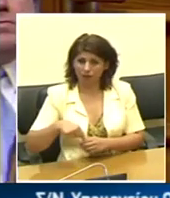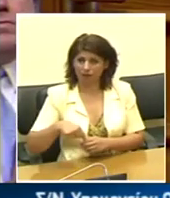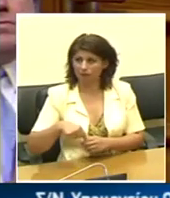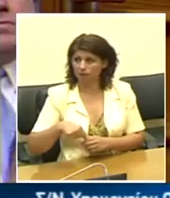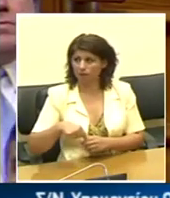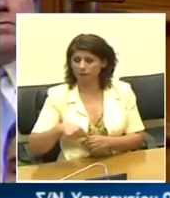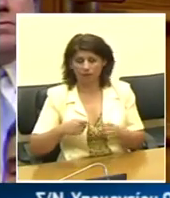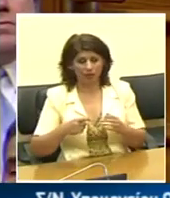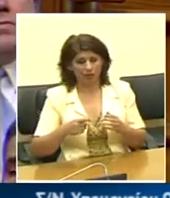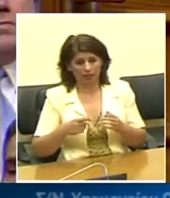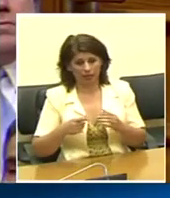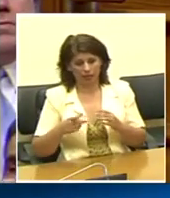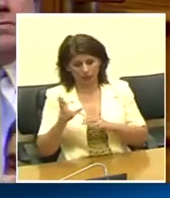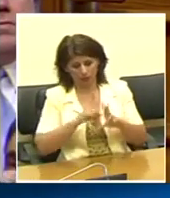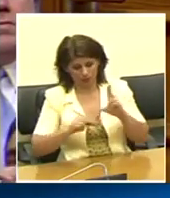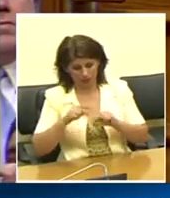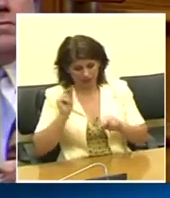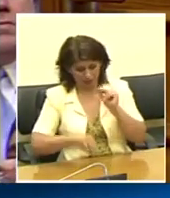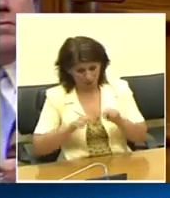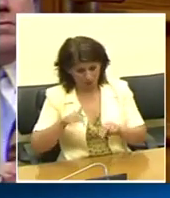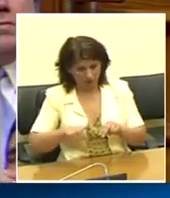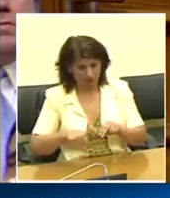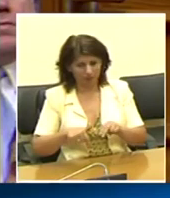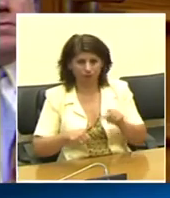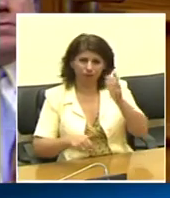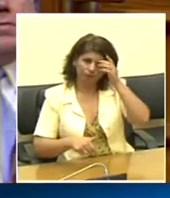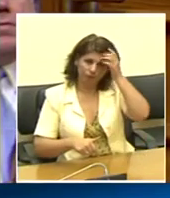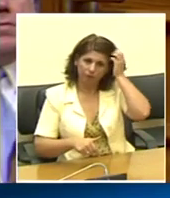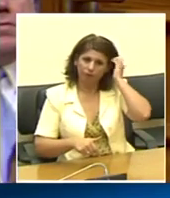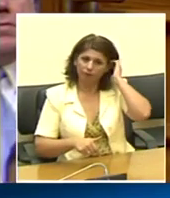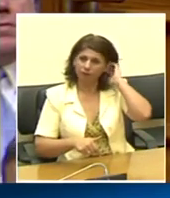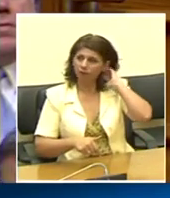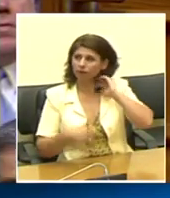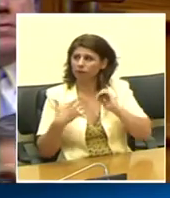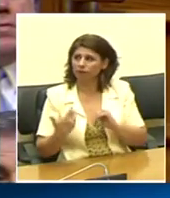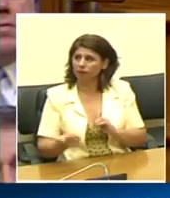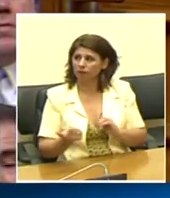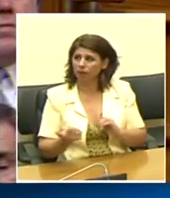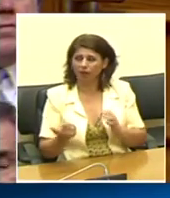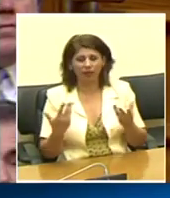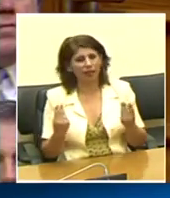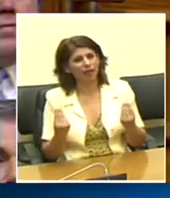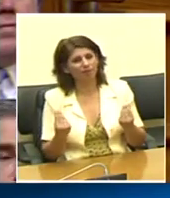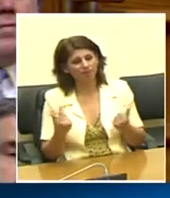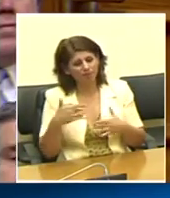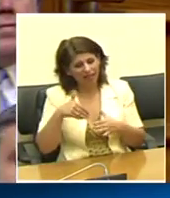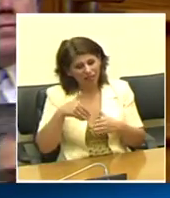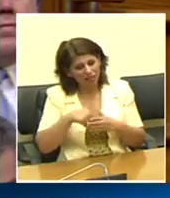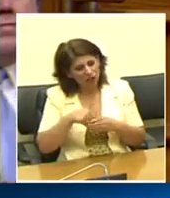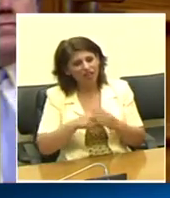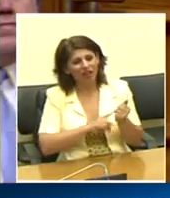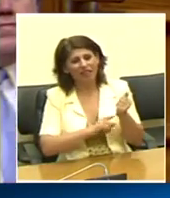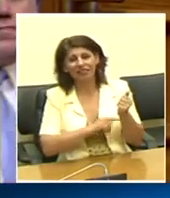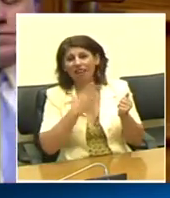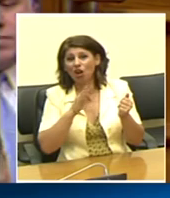η συνεδρίαση και η ψηφοφορία αυτή έχει έναν ιστορικό χαρακτήρα. Διότι είναι